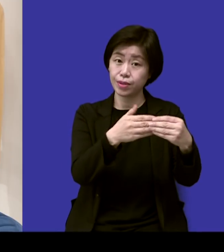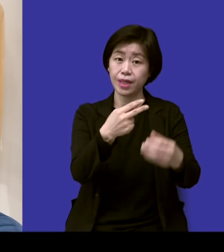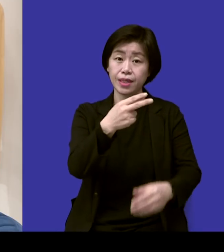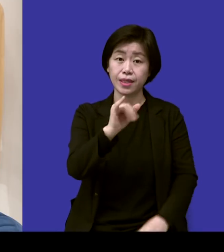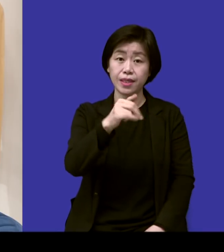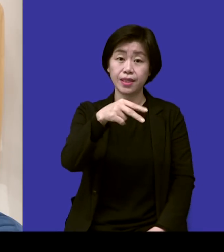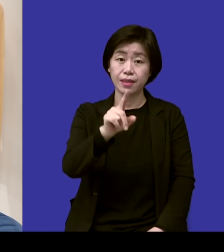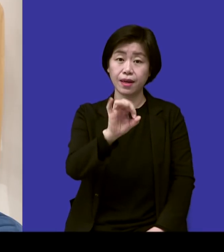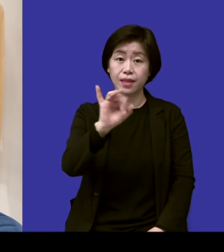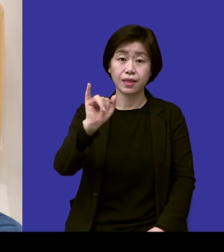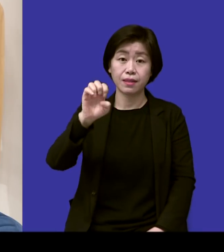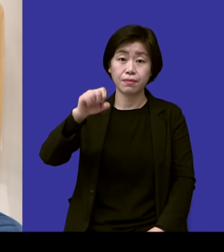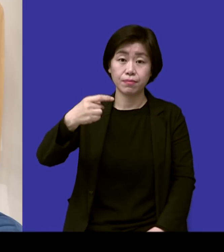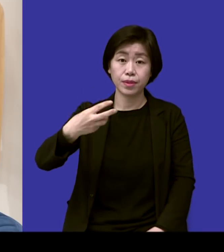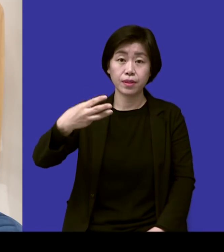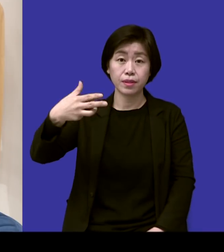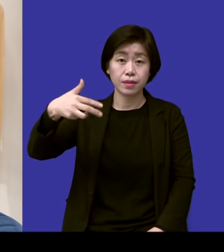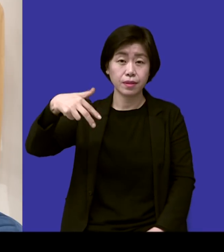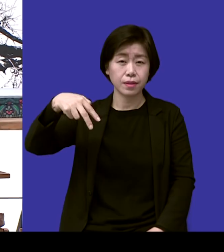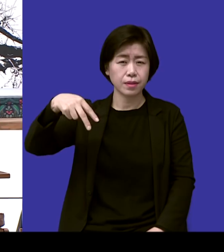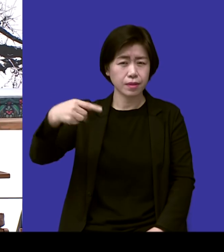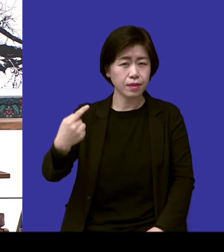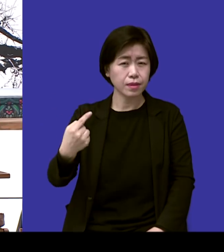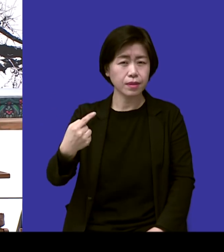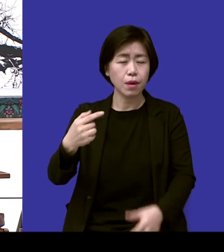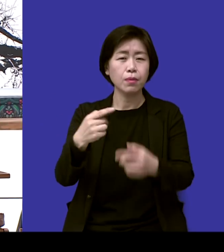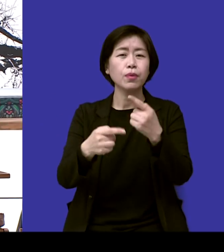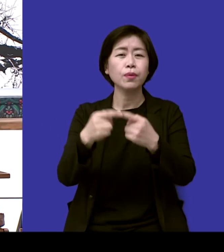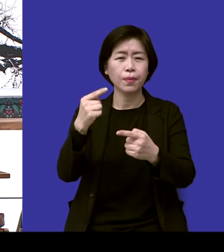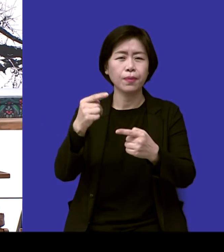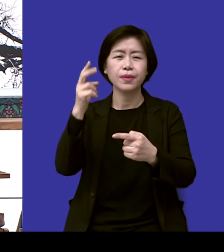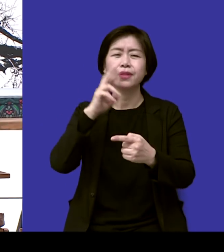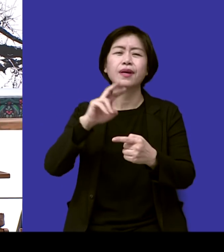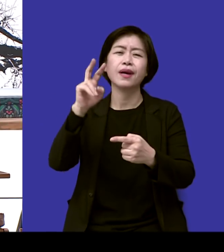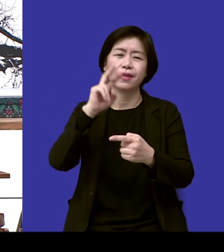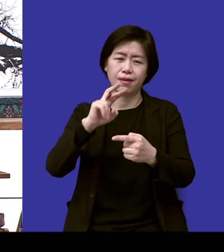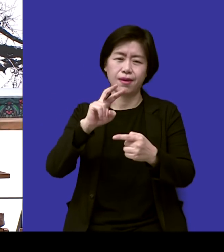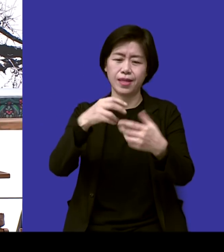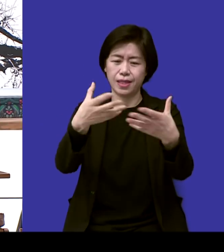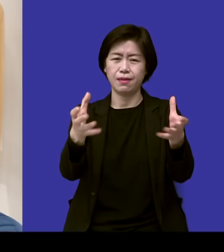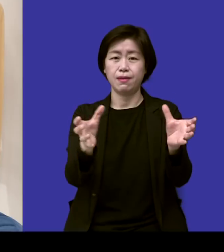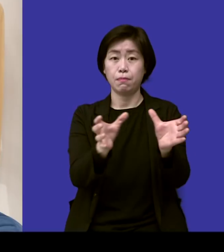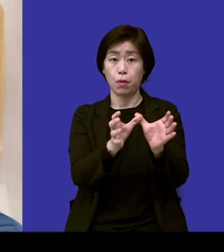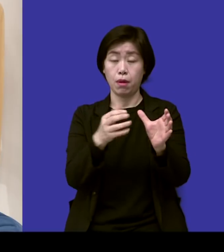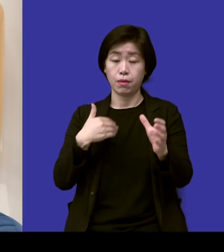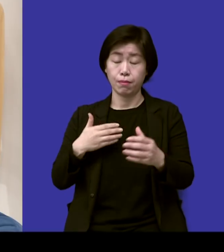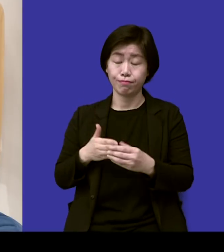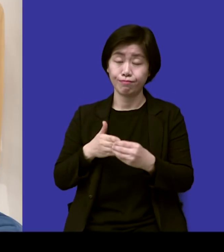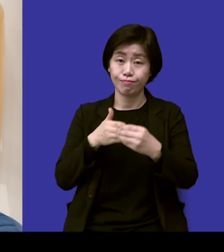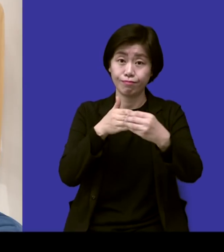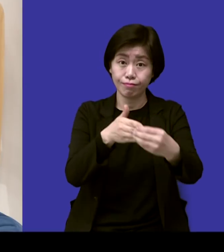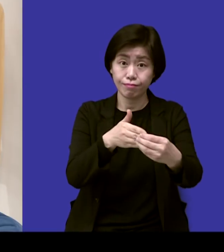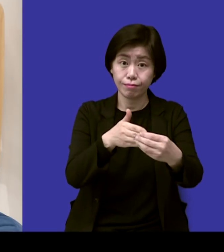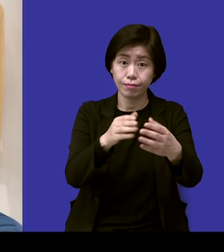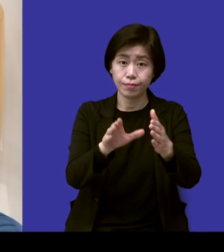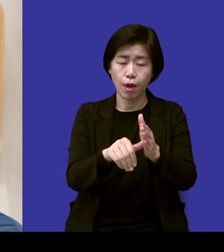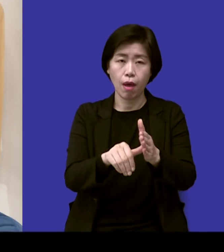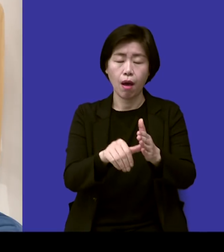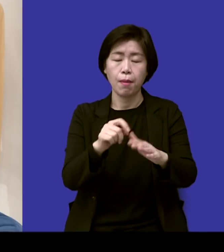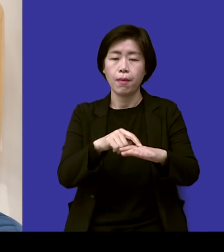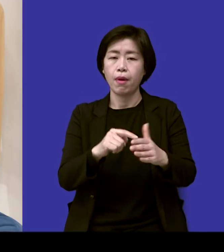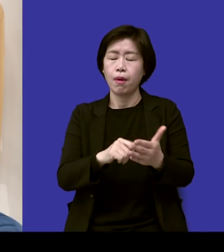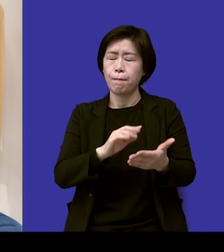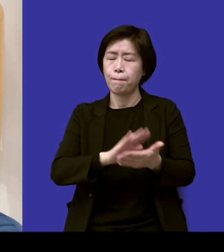디사이프스 찬양 집회를 모교 찬양 집회를 가게 해주셨어요. 그때 되게 뜨거움이 많았거든요.